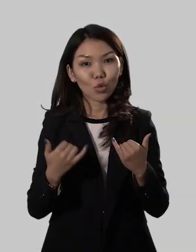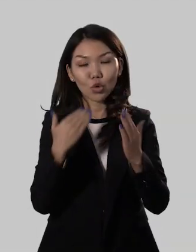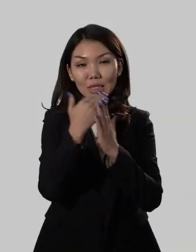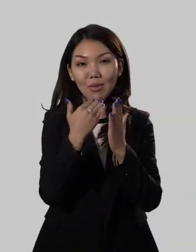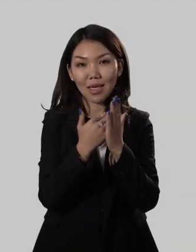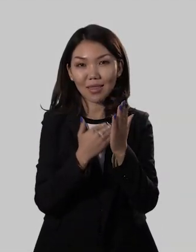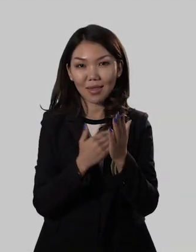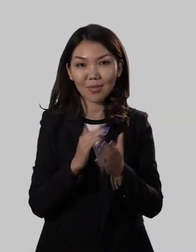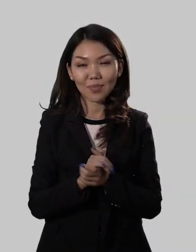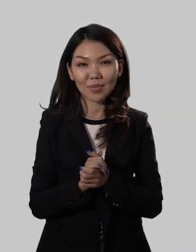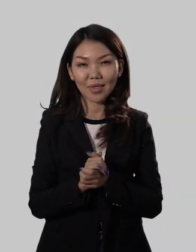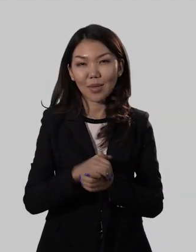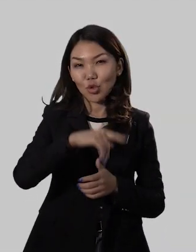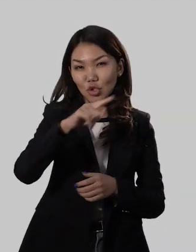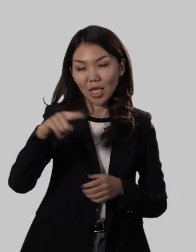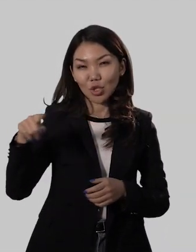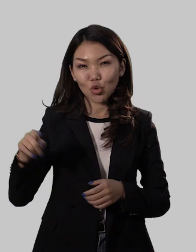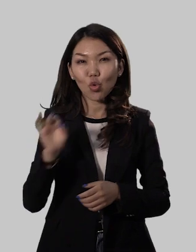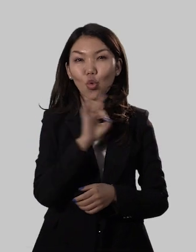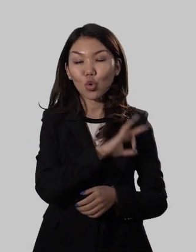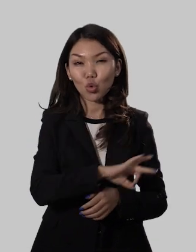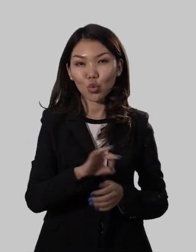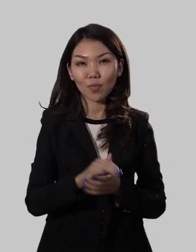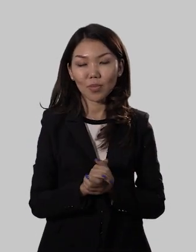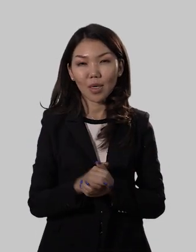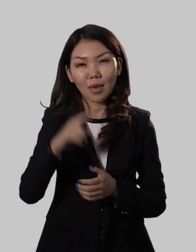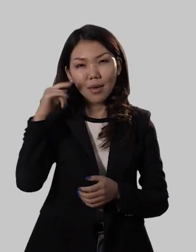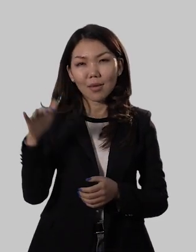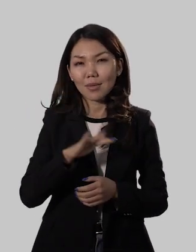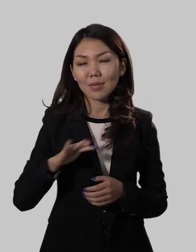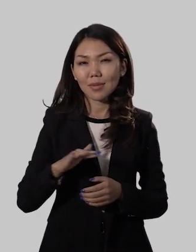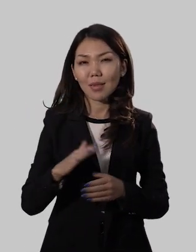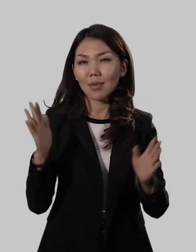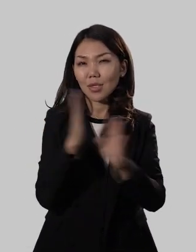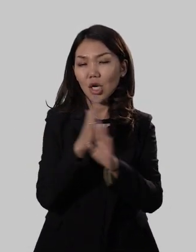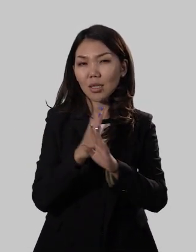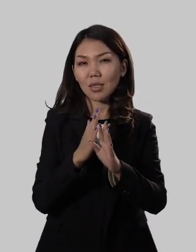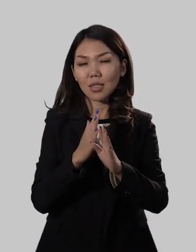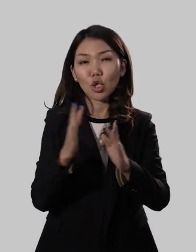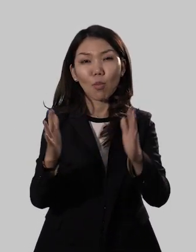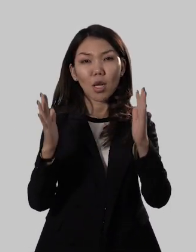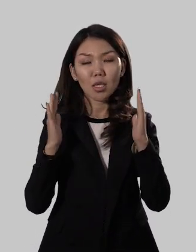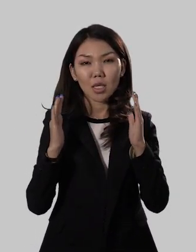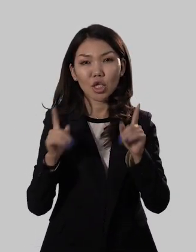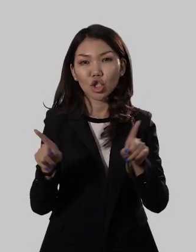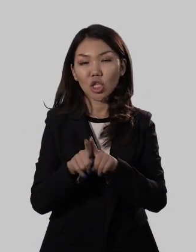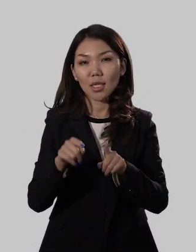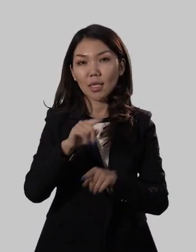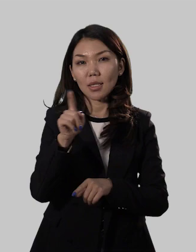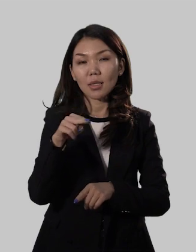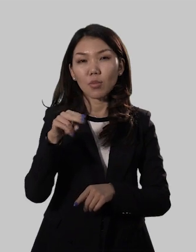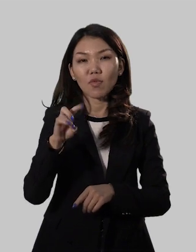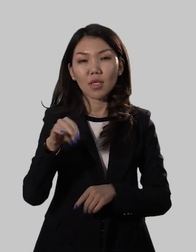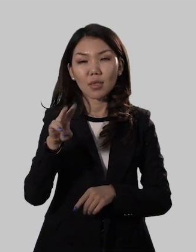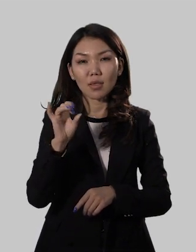Бүгүн сабакта бүрөнчөй аныктоочторду колдонуп, Кыргызстандагы жаратылыш парктары жана коруктар жөнүндө